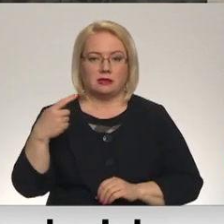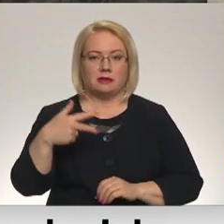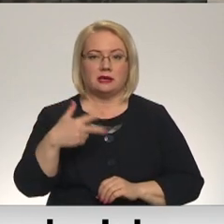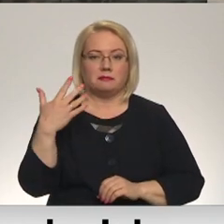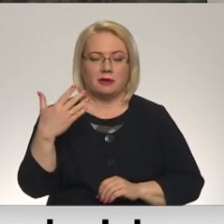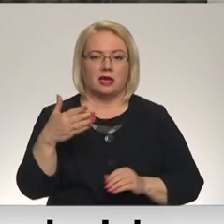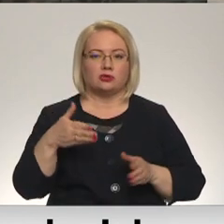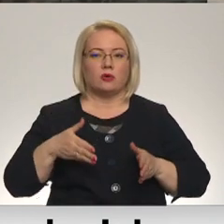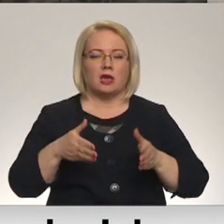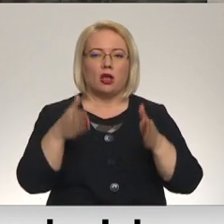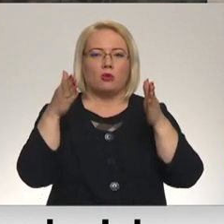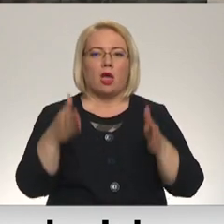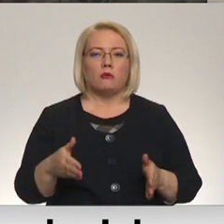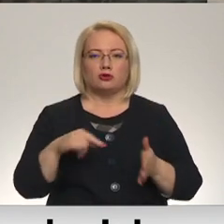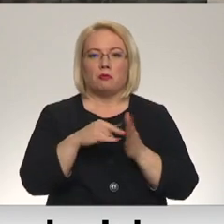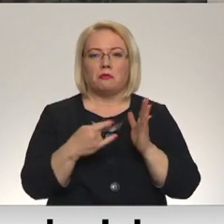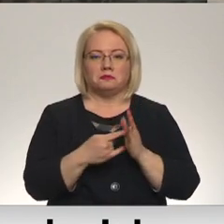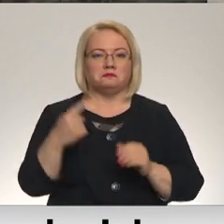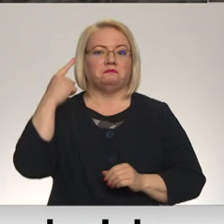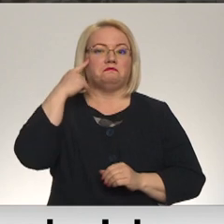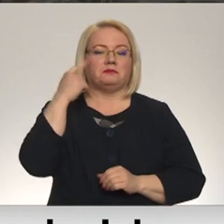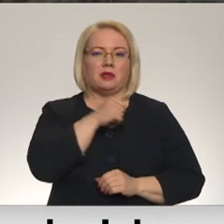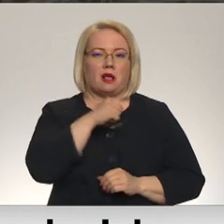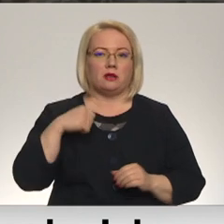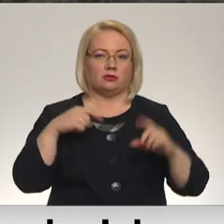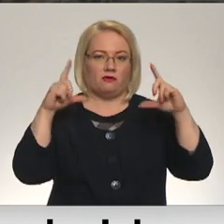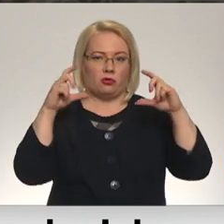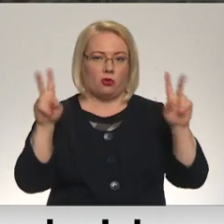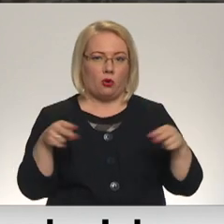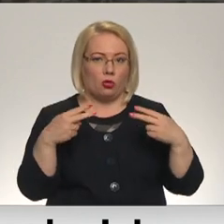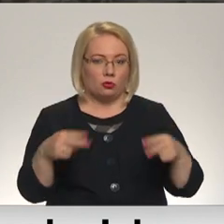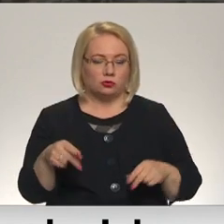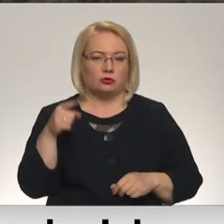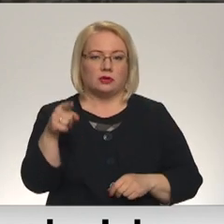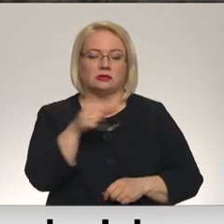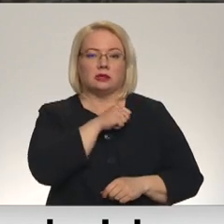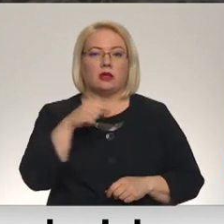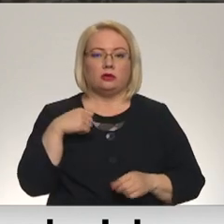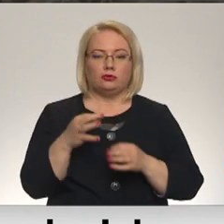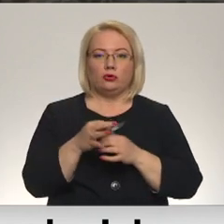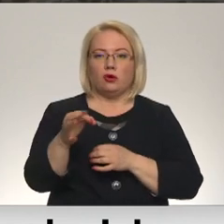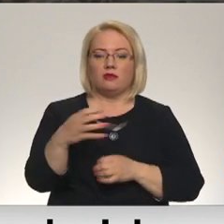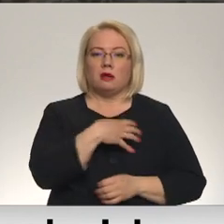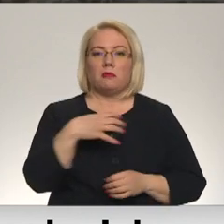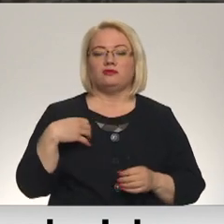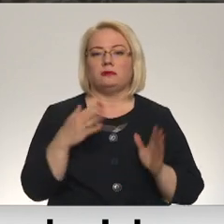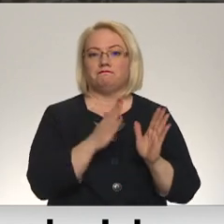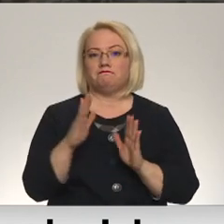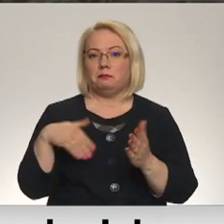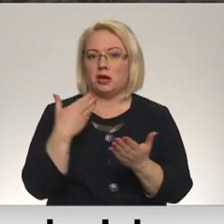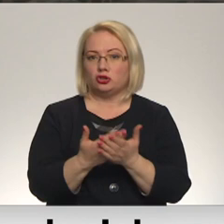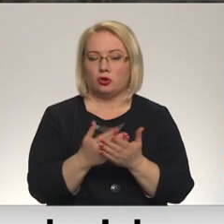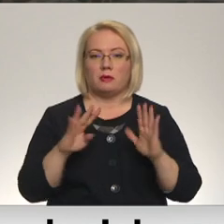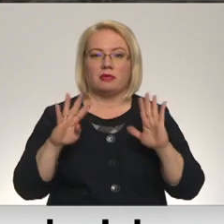ielu iemūžināšanas projektu, par to iedomājies Talsi fotoklubs. Un tas Talsi novada pašvaldībai sagatavojas priešlikumu